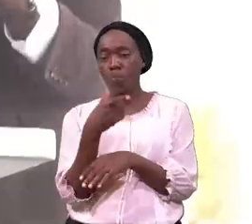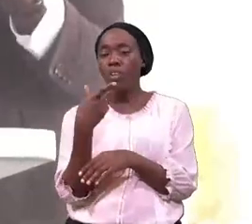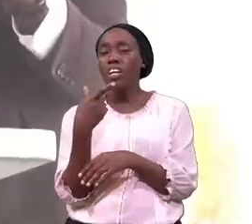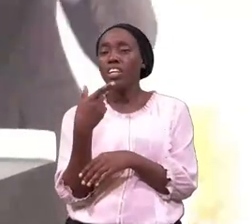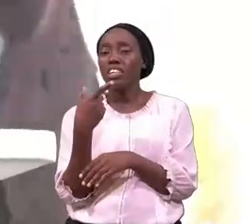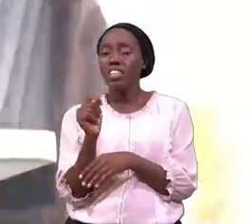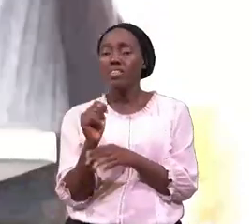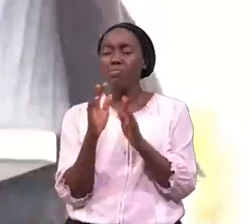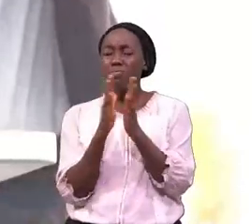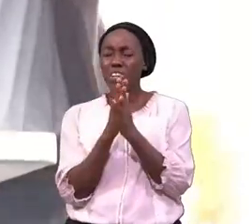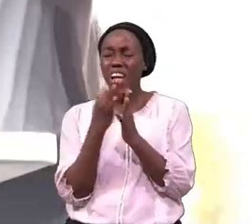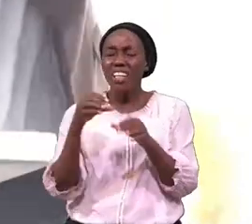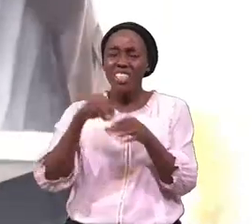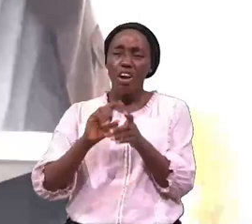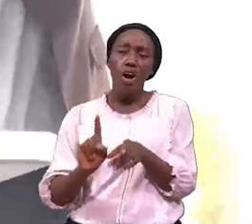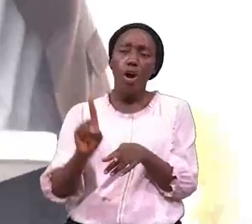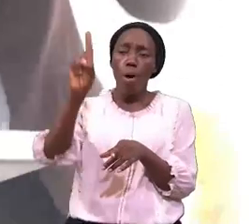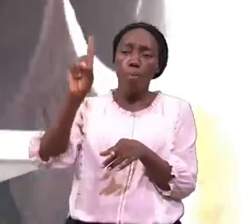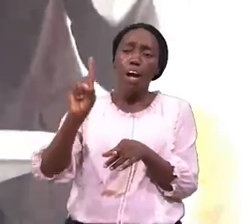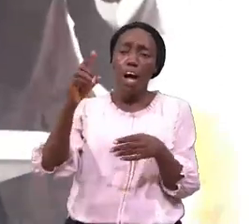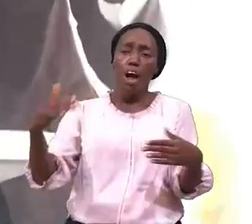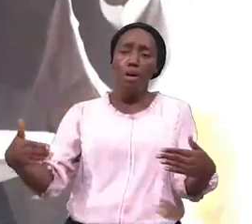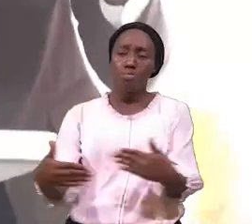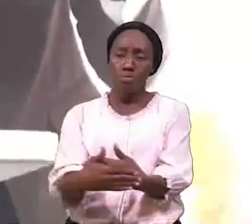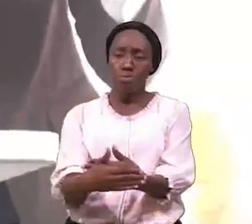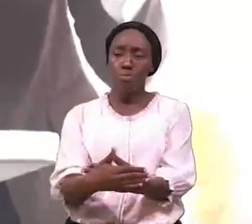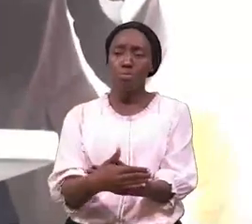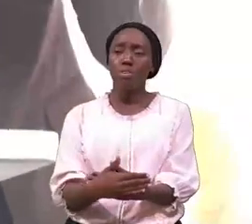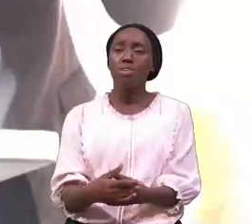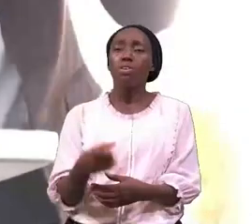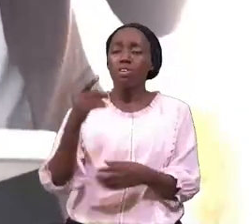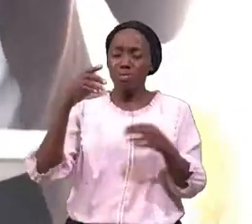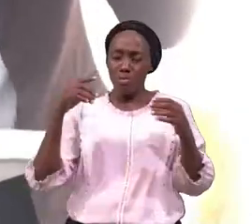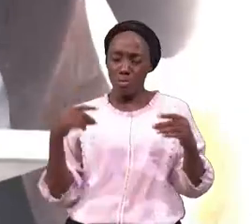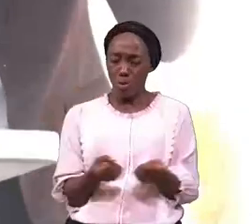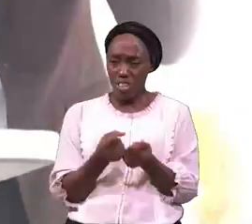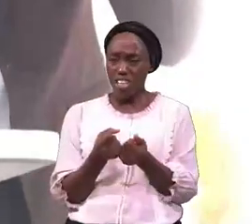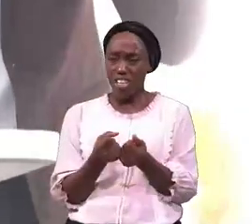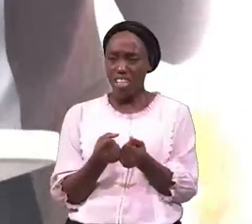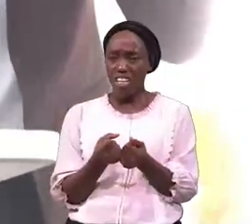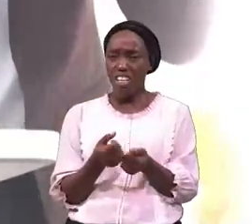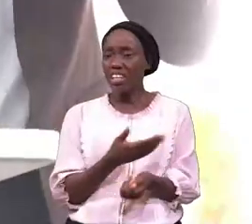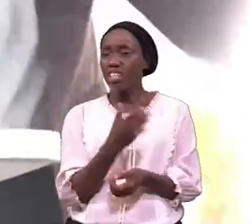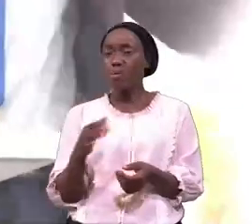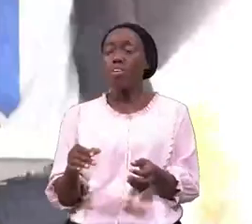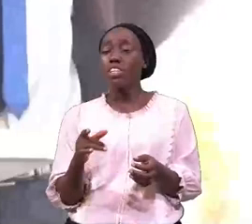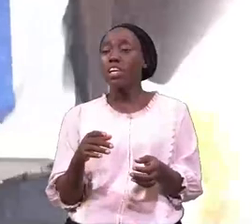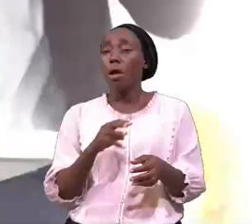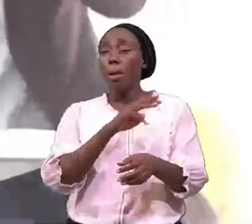Nous avons prié dans la chambre haute. La Bible dit, tout à coup, il y a eu un grand vent